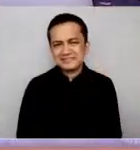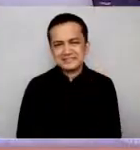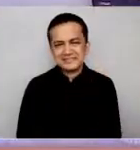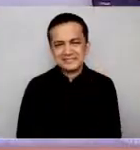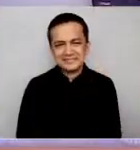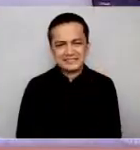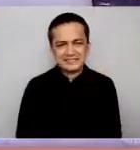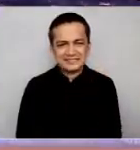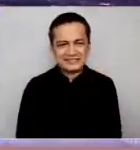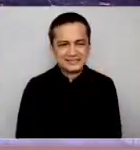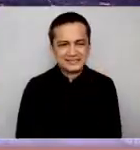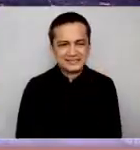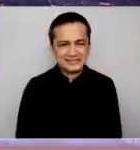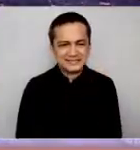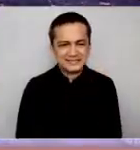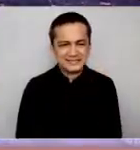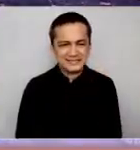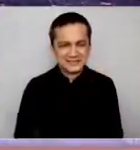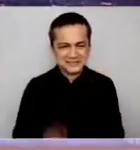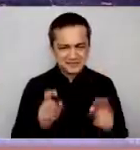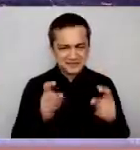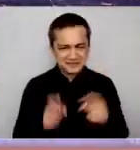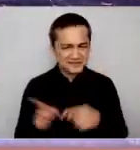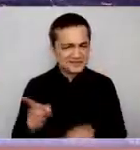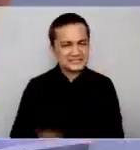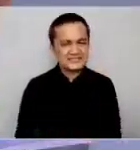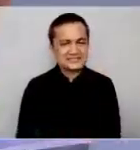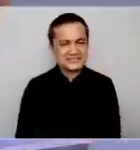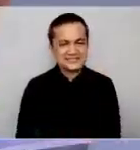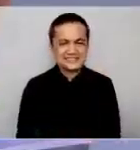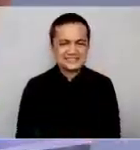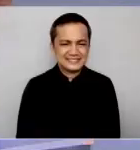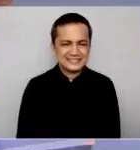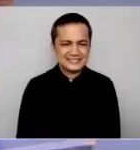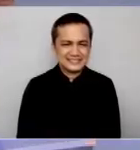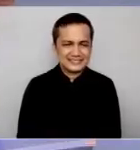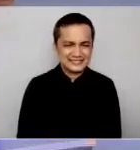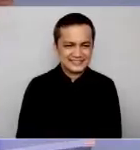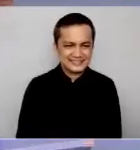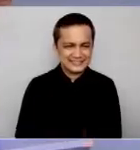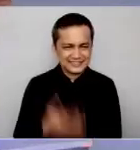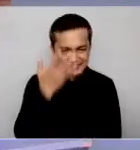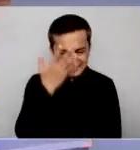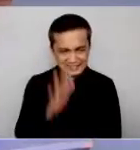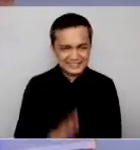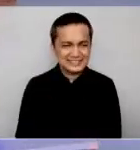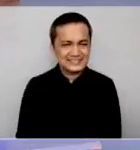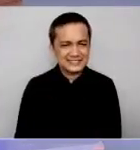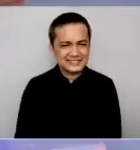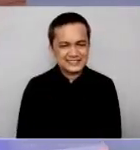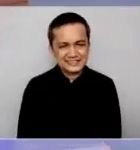Jackin lang yun, no? Ang bilis niya! Ay, galing. Galing.